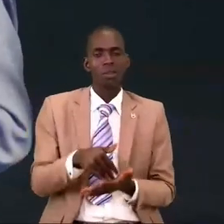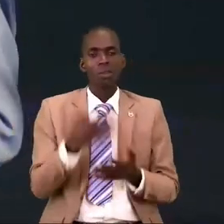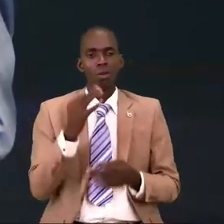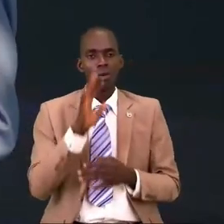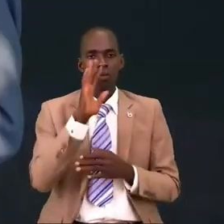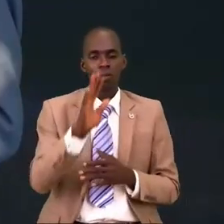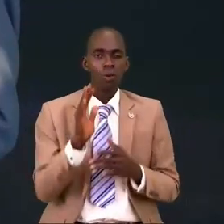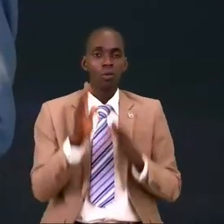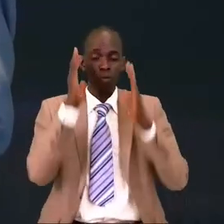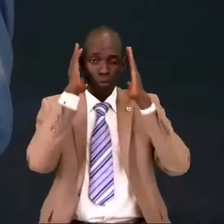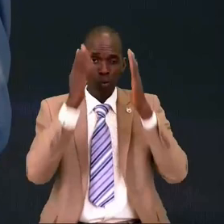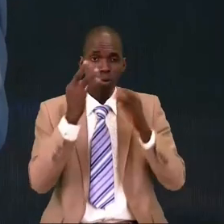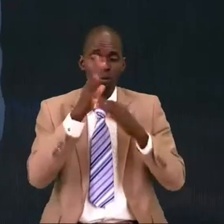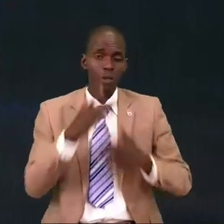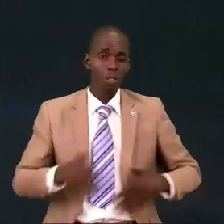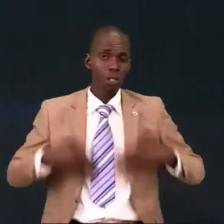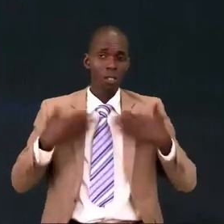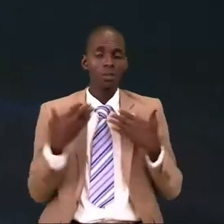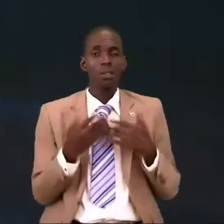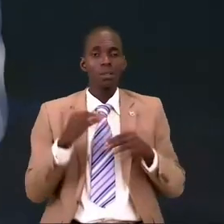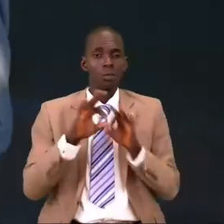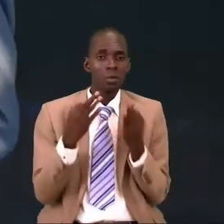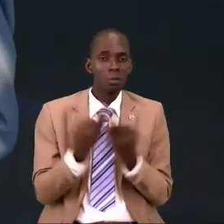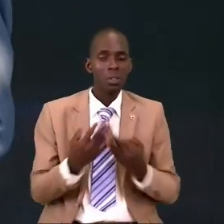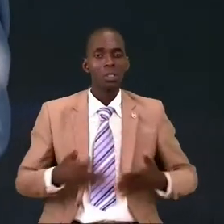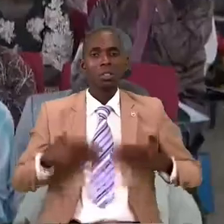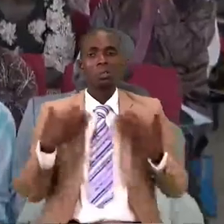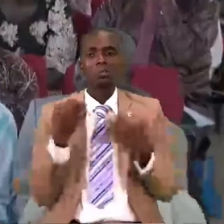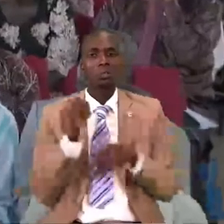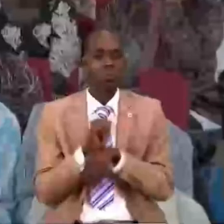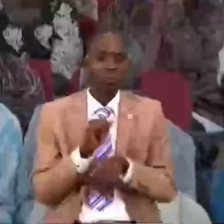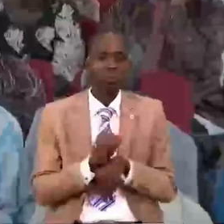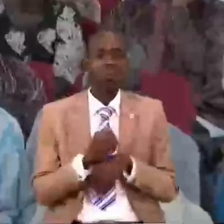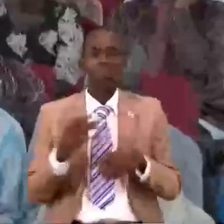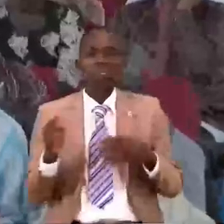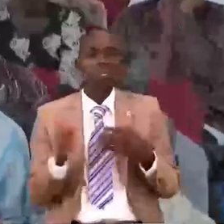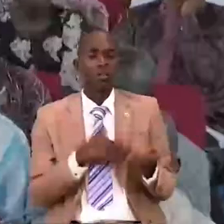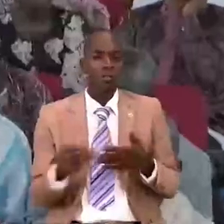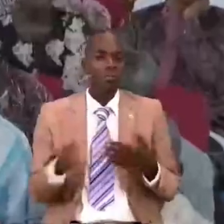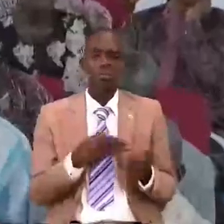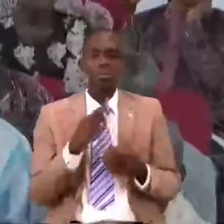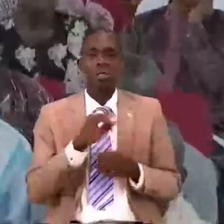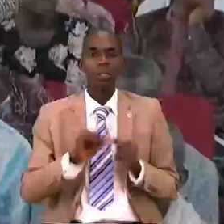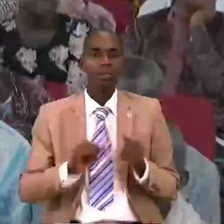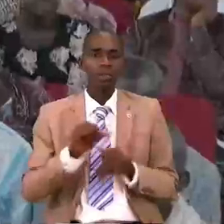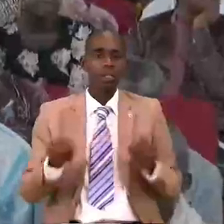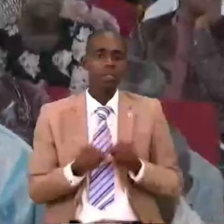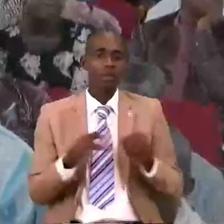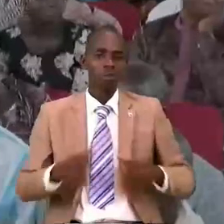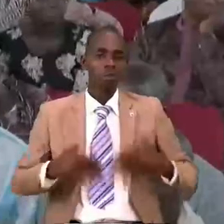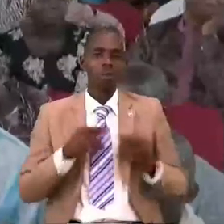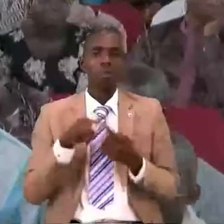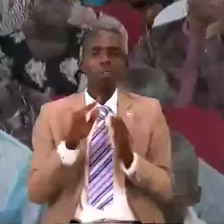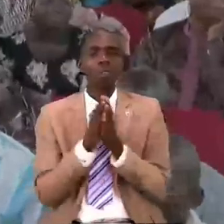ministérielle. Lorsque le livre de la loi est prioritaire, tu dois prospérer. Tout ce